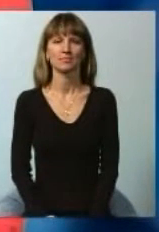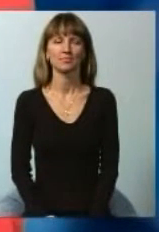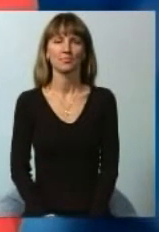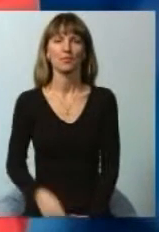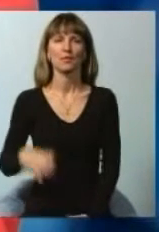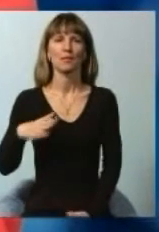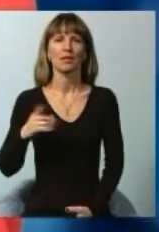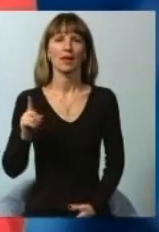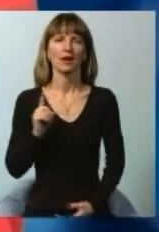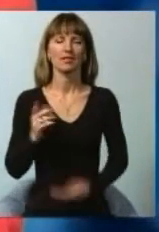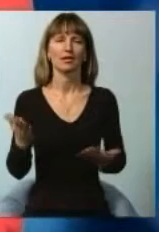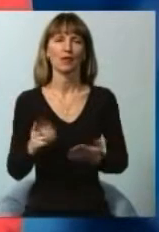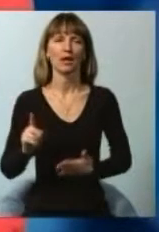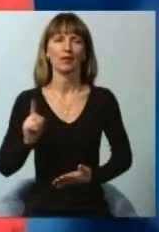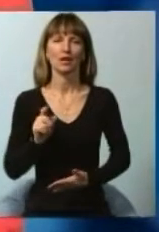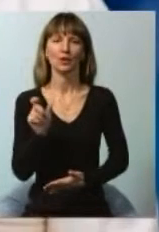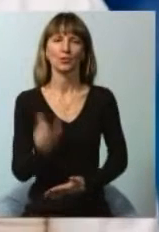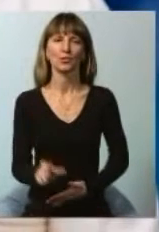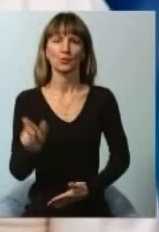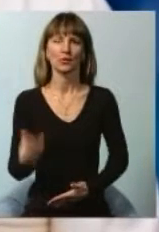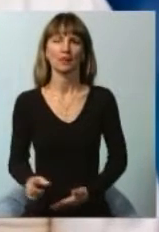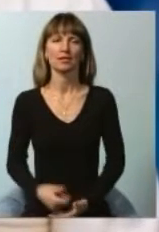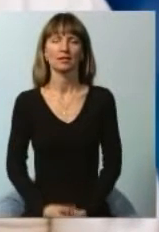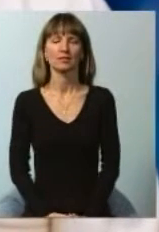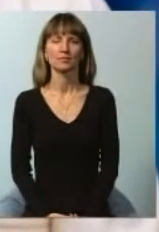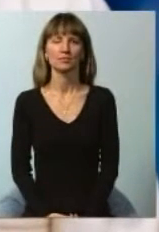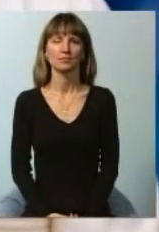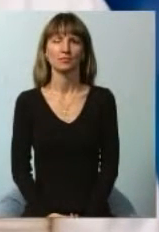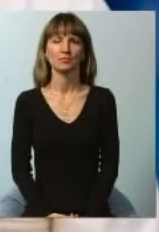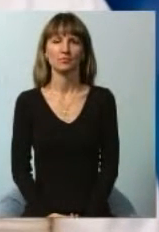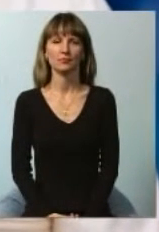Бывают охранники, которые охраняют людей.